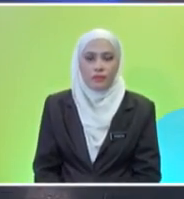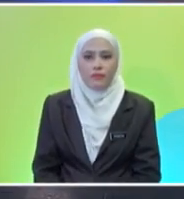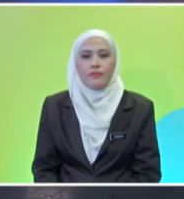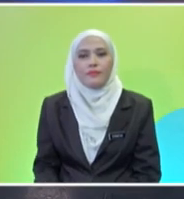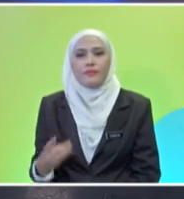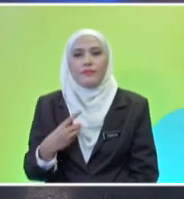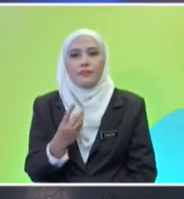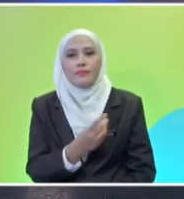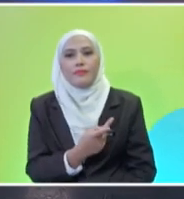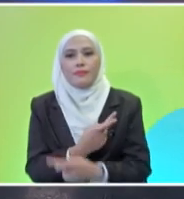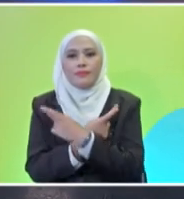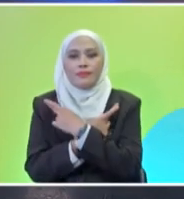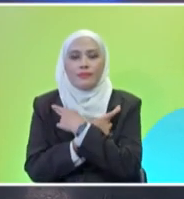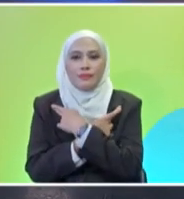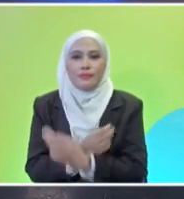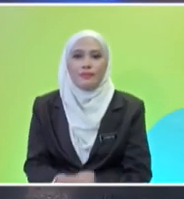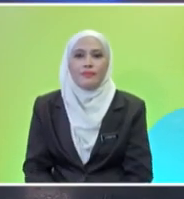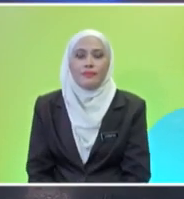kita kembali